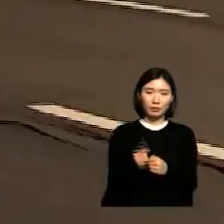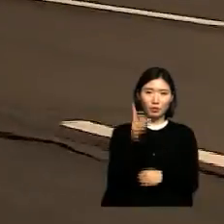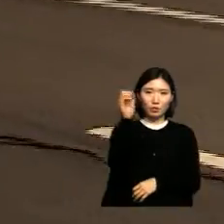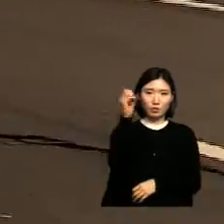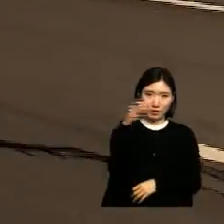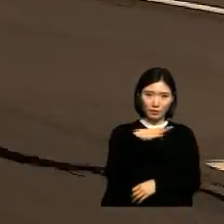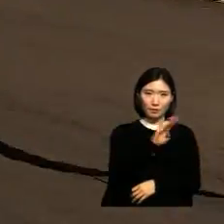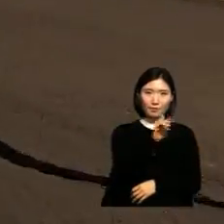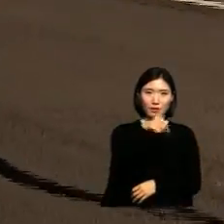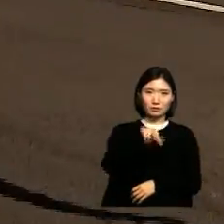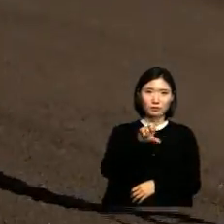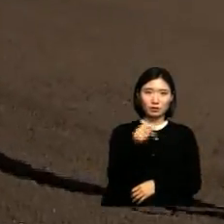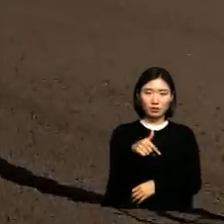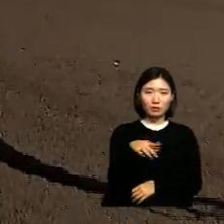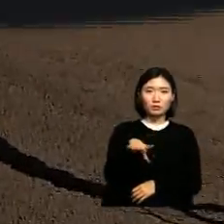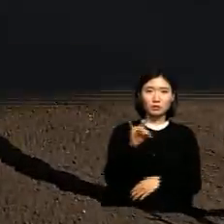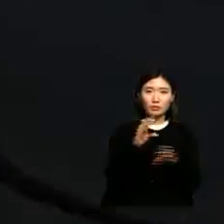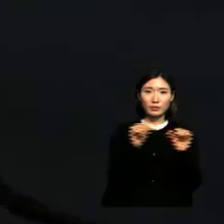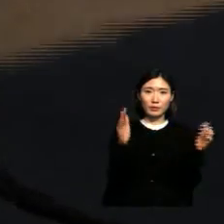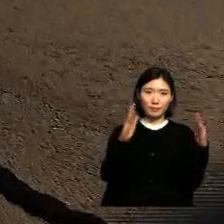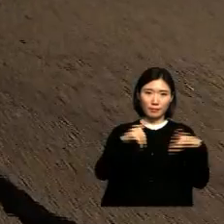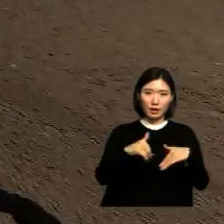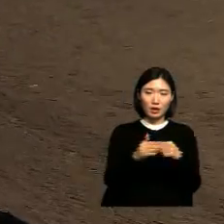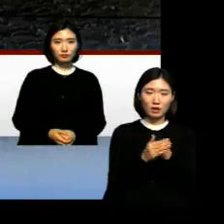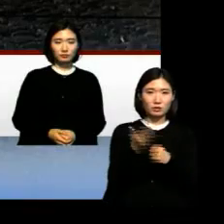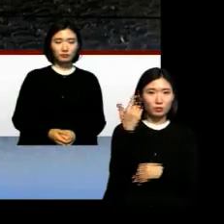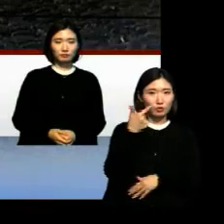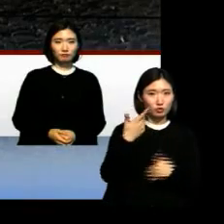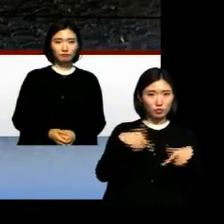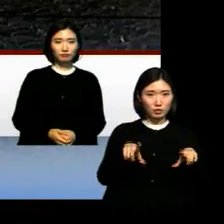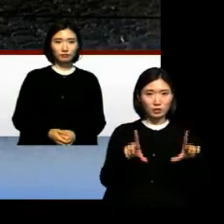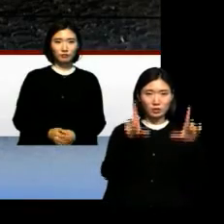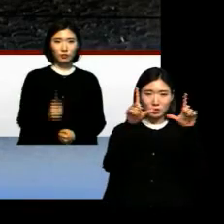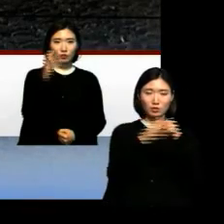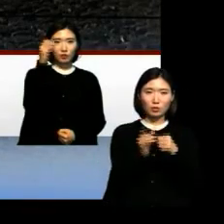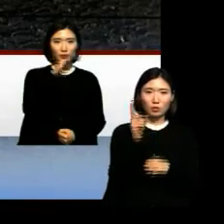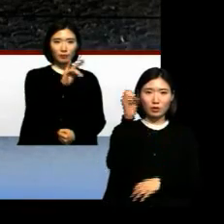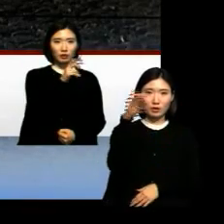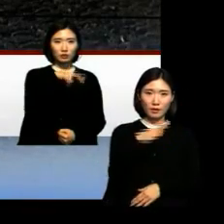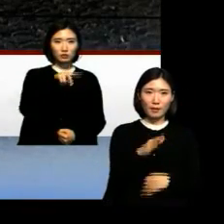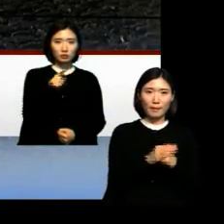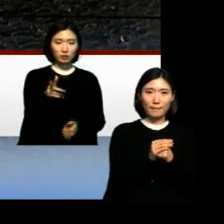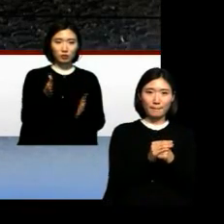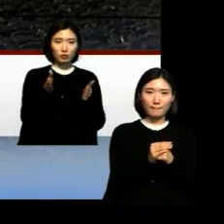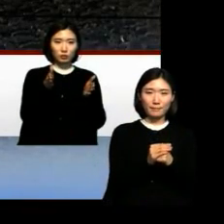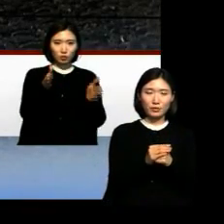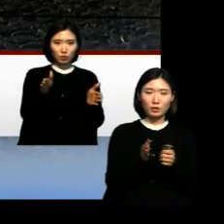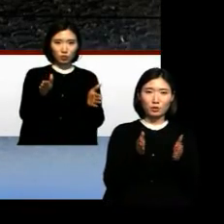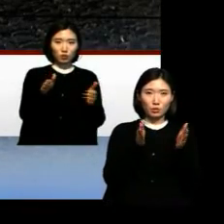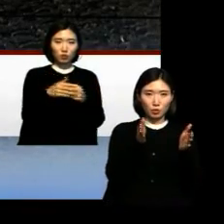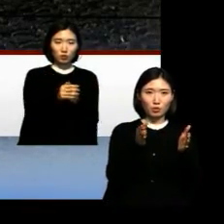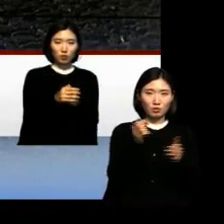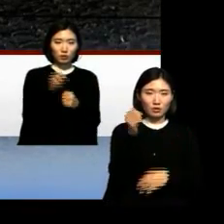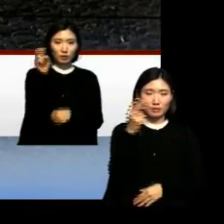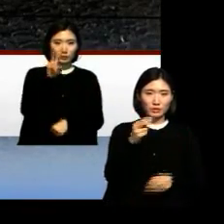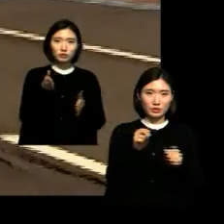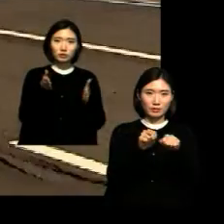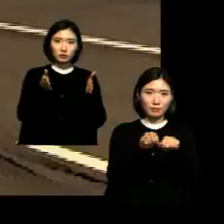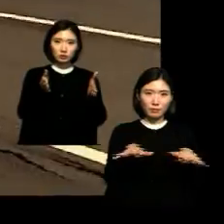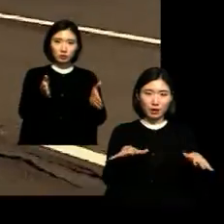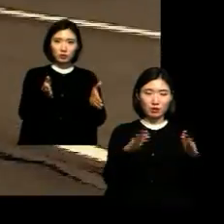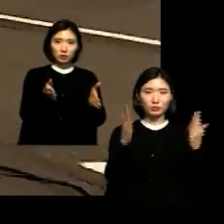고양시 백석동의 첫 땅꺼짐은 지난달 6일. 고양 백석동 일대 도로가 갑자기 갈라지고